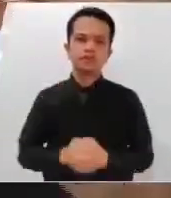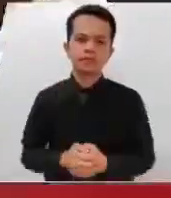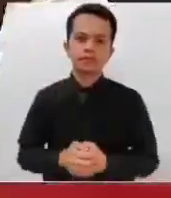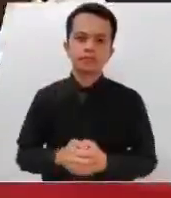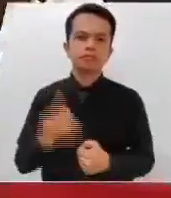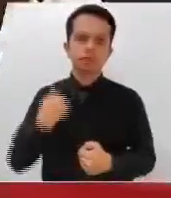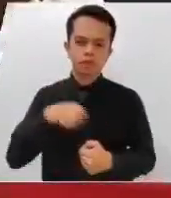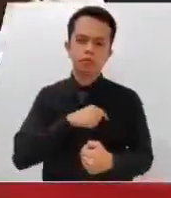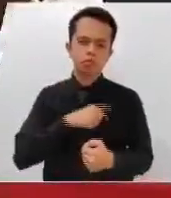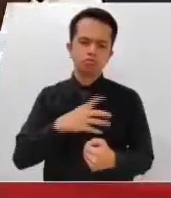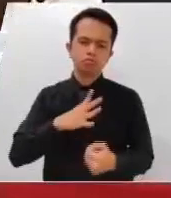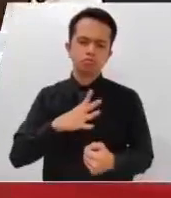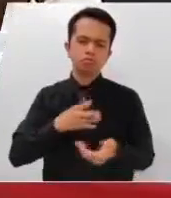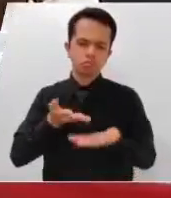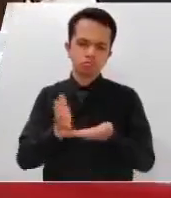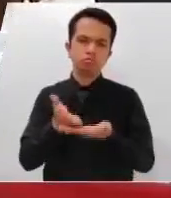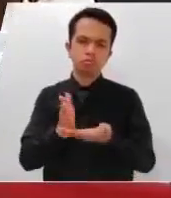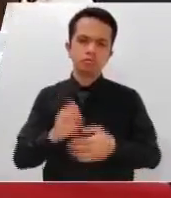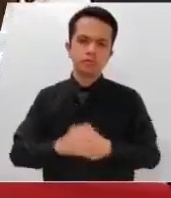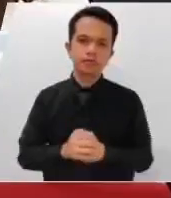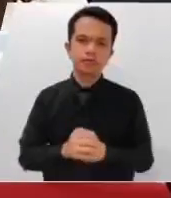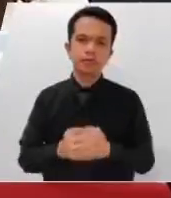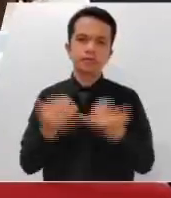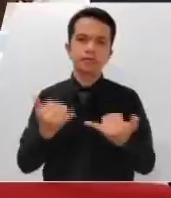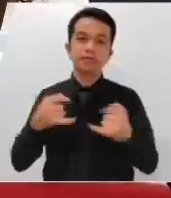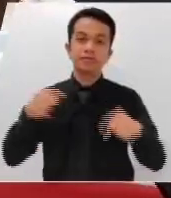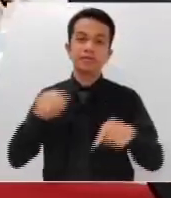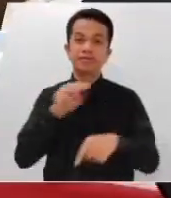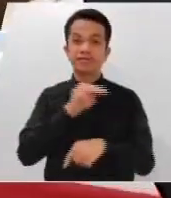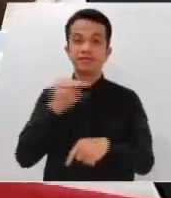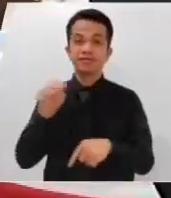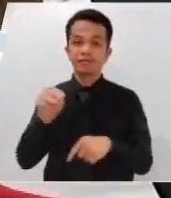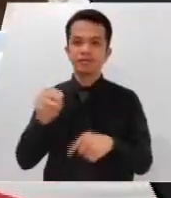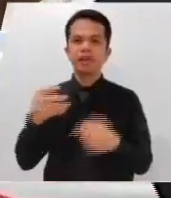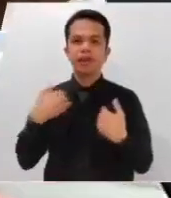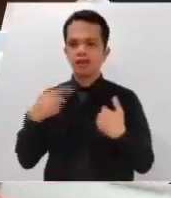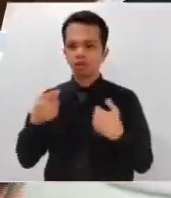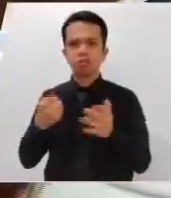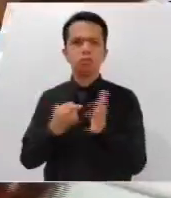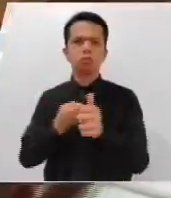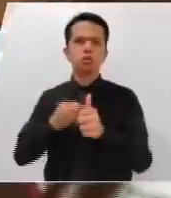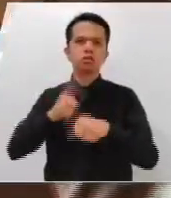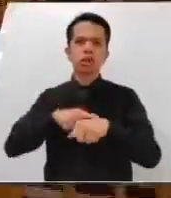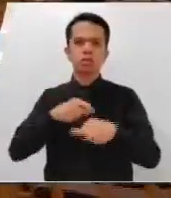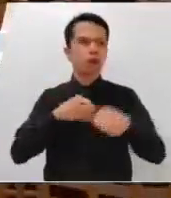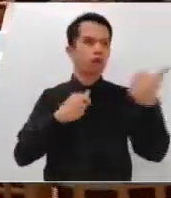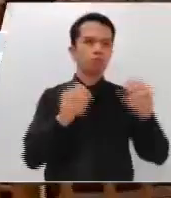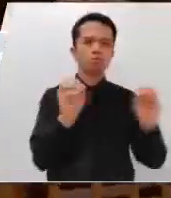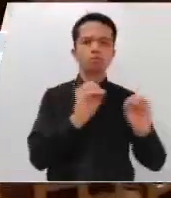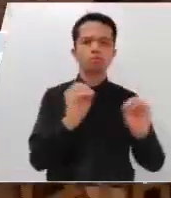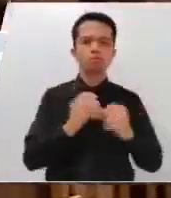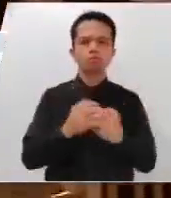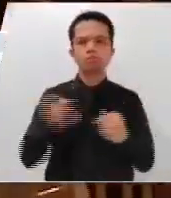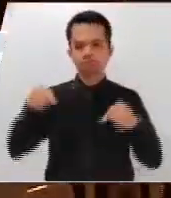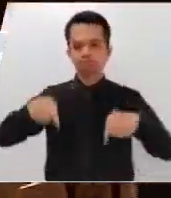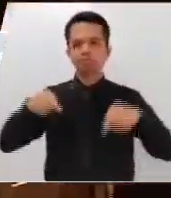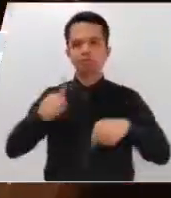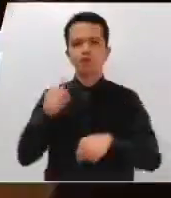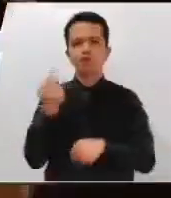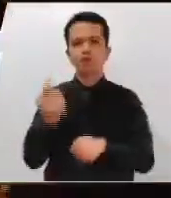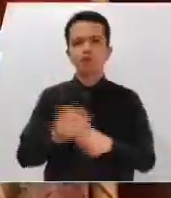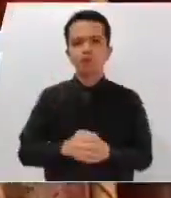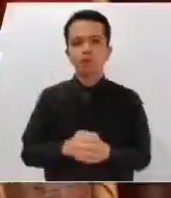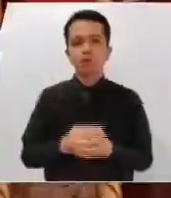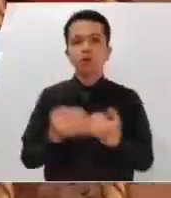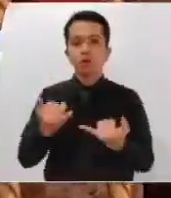sila. Ito lang meron sa Metro Manila na ganitong rides eh, di ba? Wala namang iba. So, dito lang. Dinarayo rito ang iba't